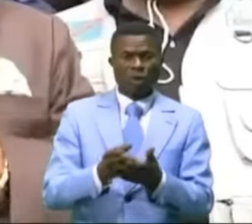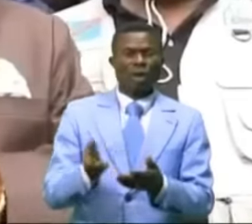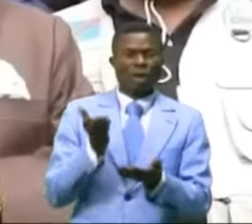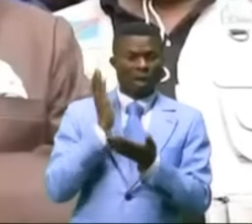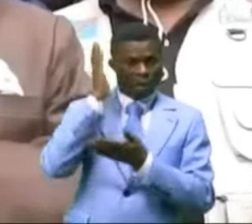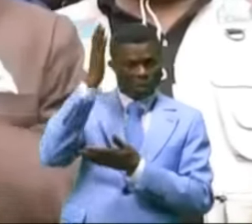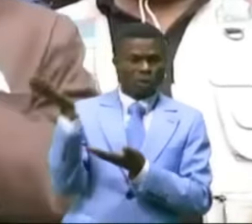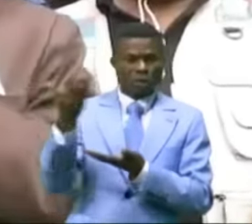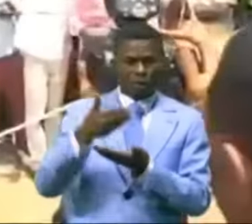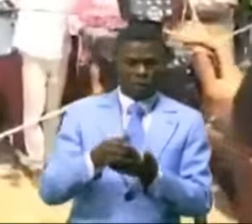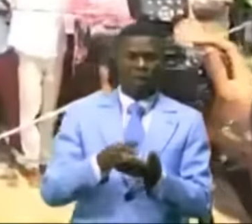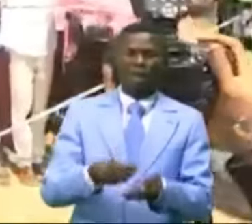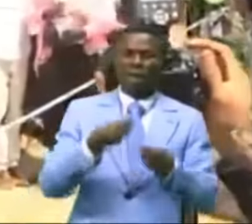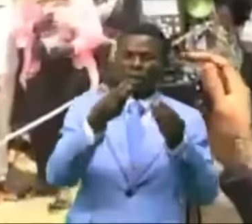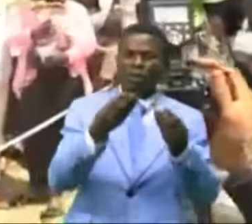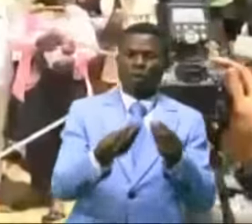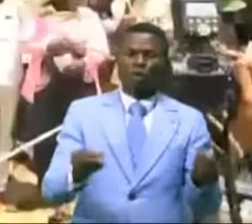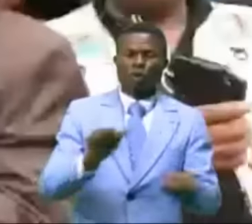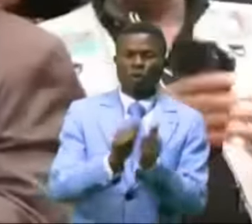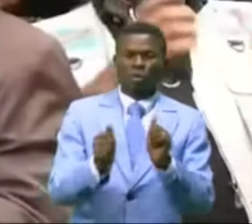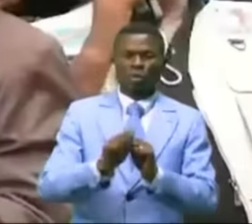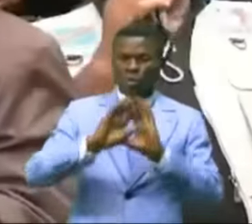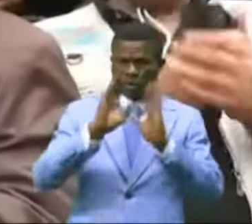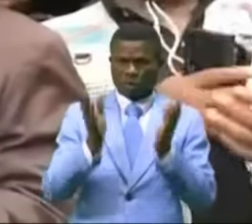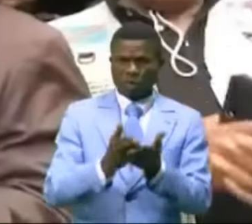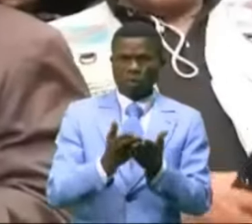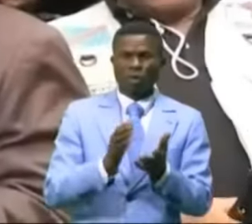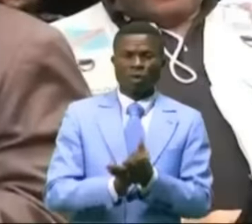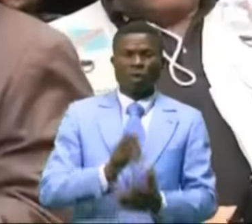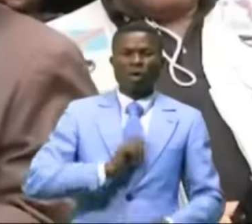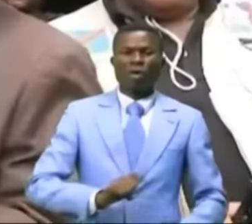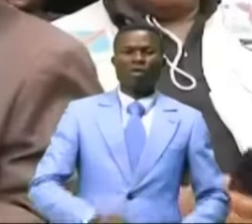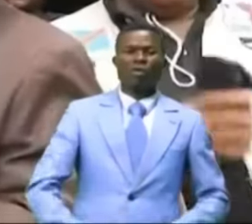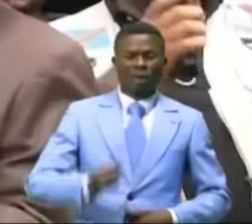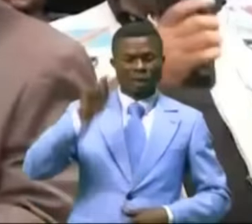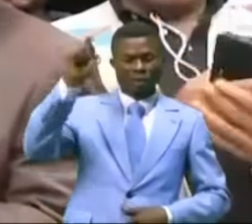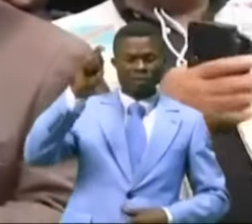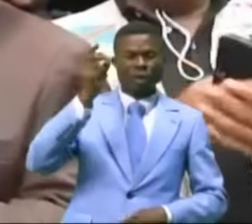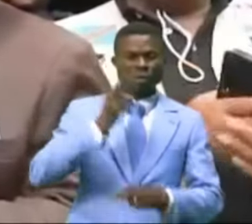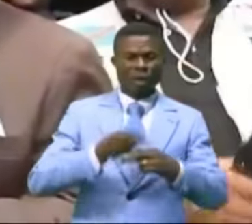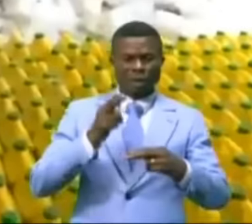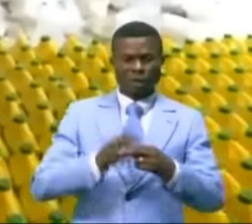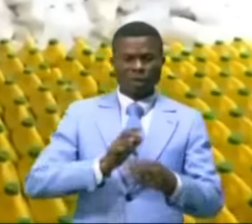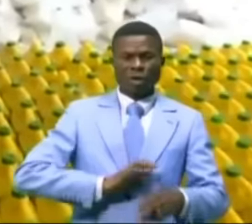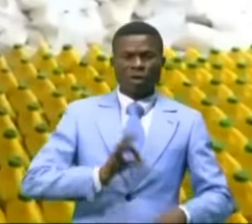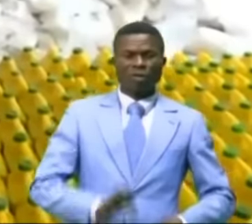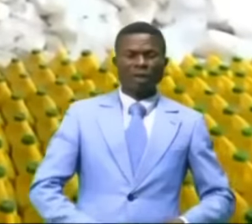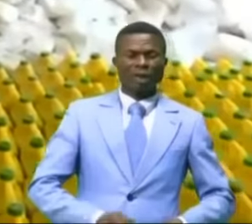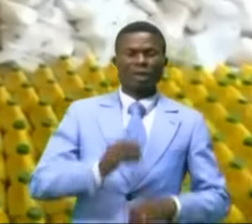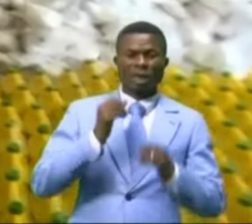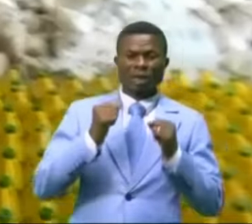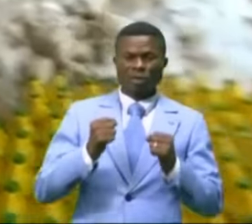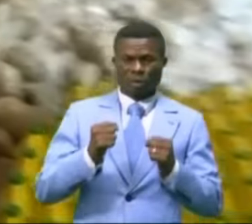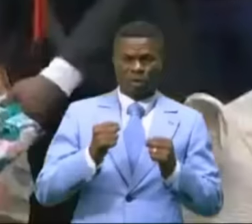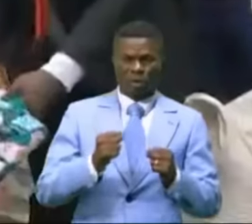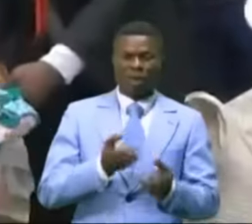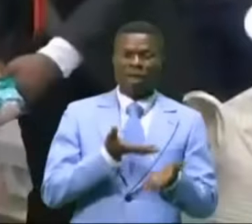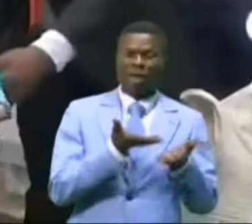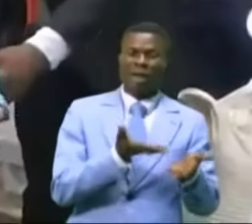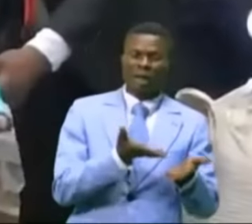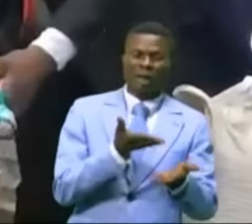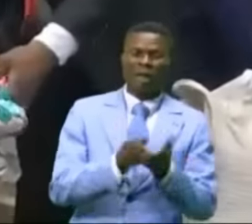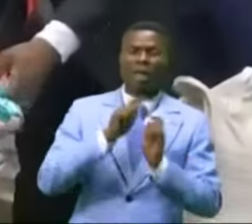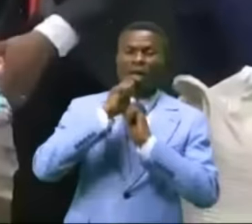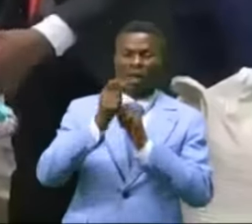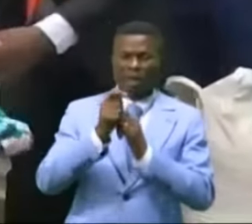pour rencontrer les besoins de chacun. Fati! Fati! Cette assistance humanitaire est la